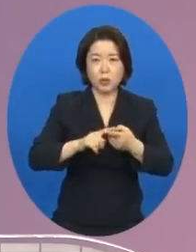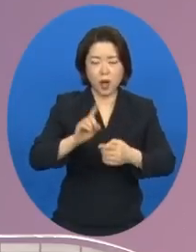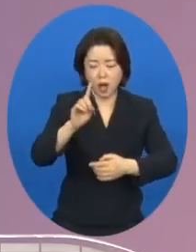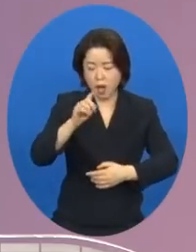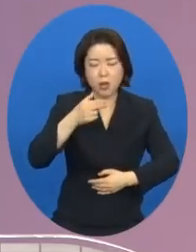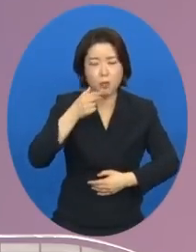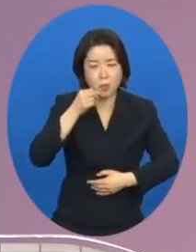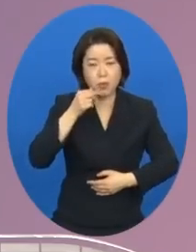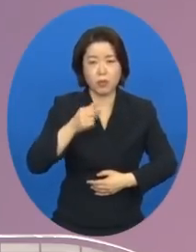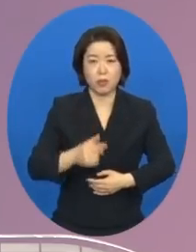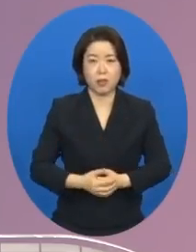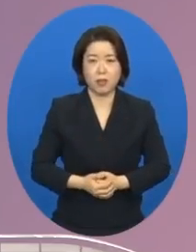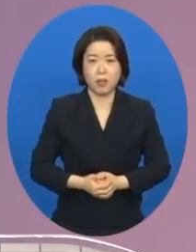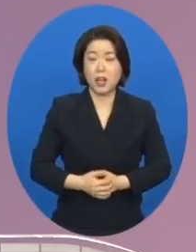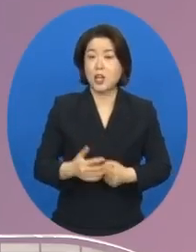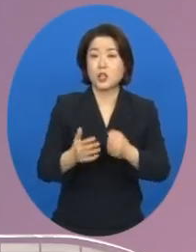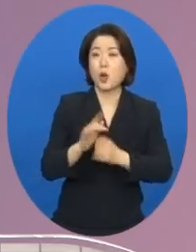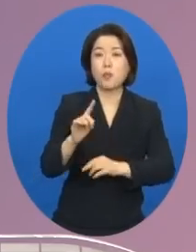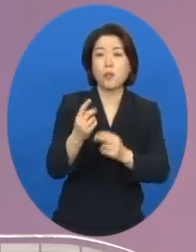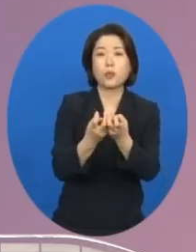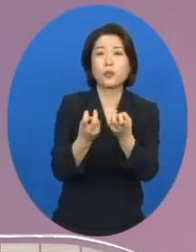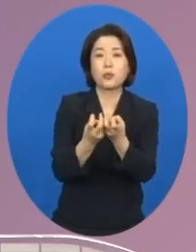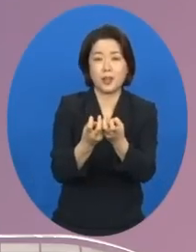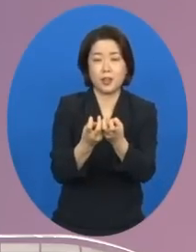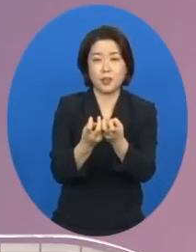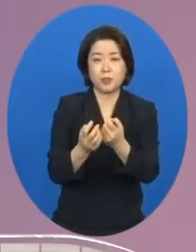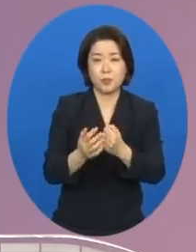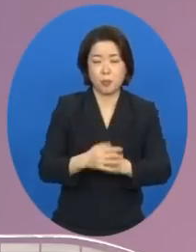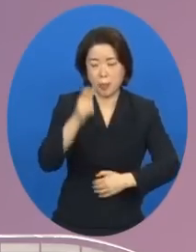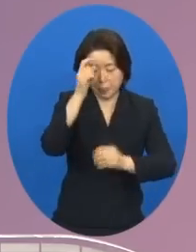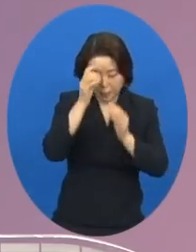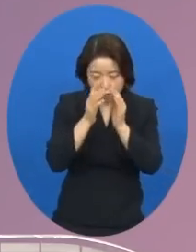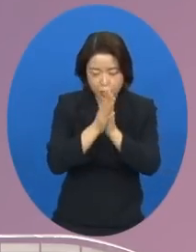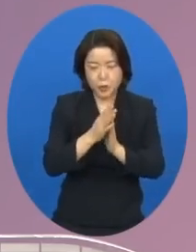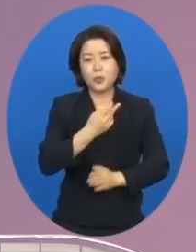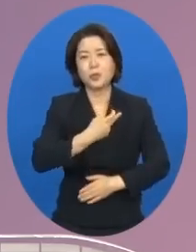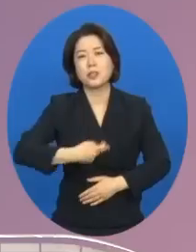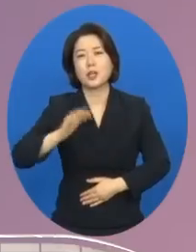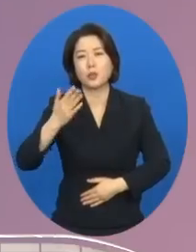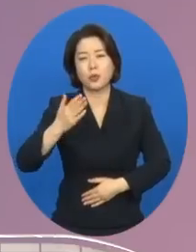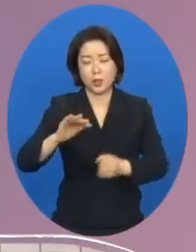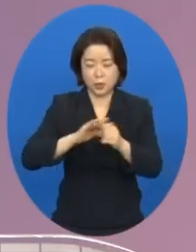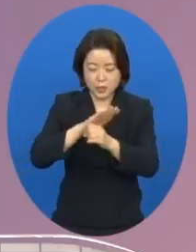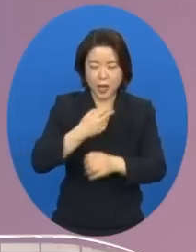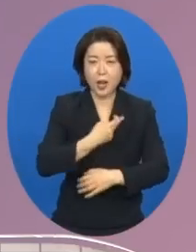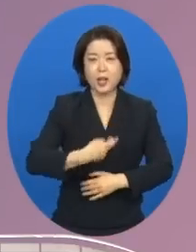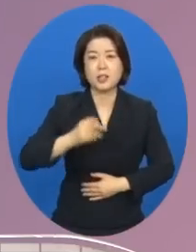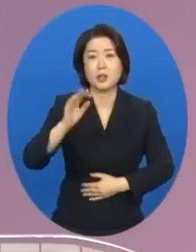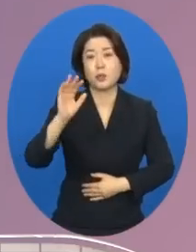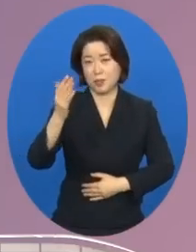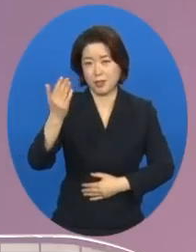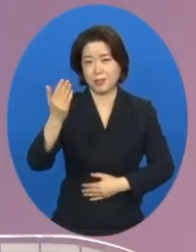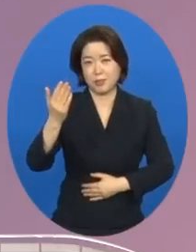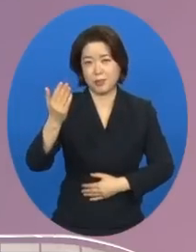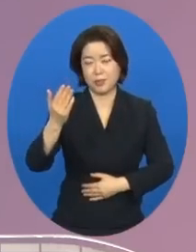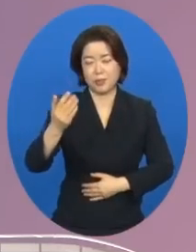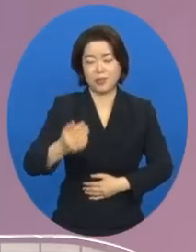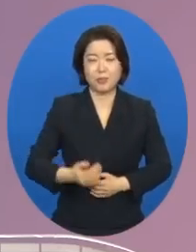못합니다. 그래서 어떻게 됐나요? 기도의 사도고 사랑의 사도가